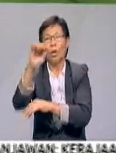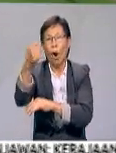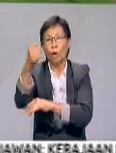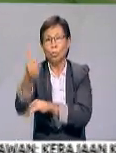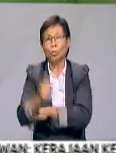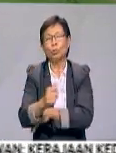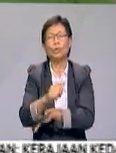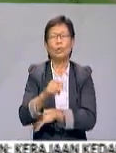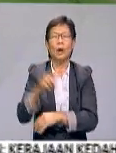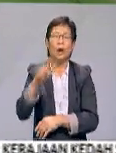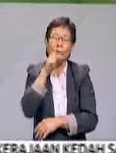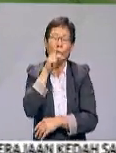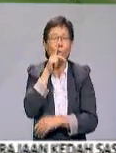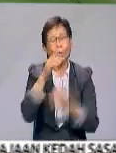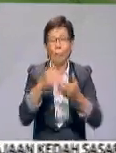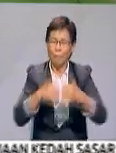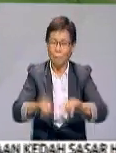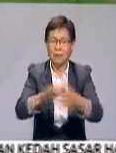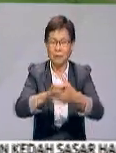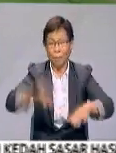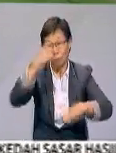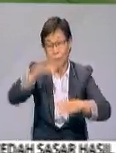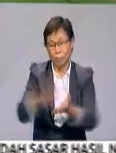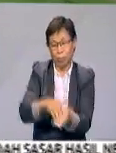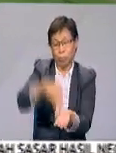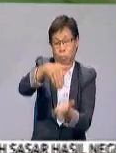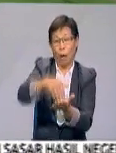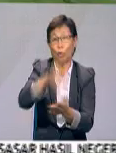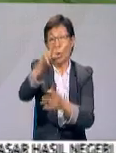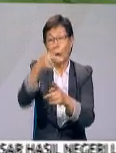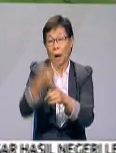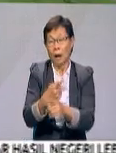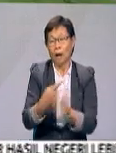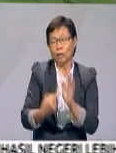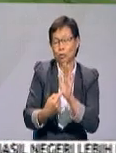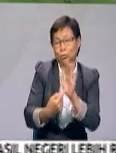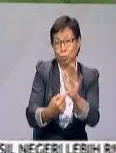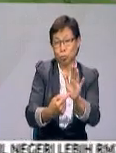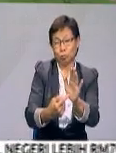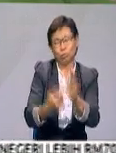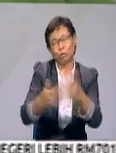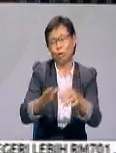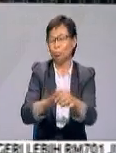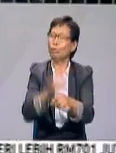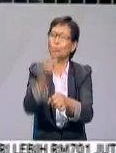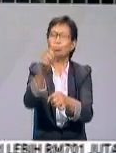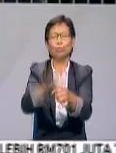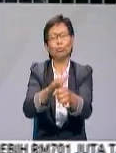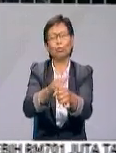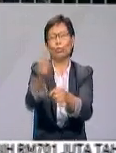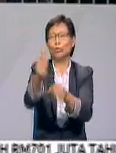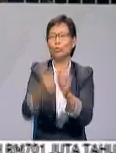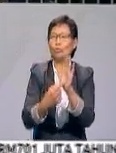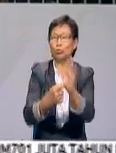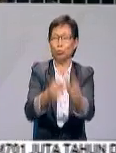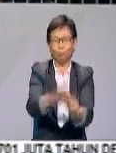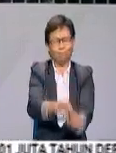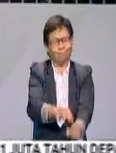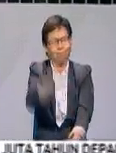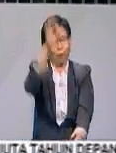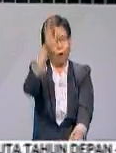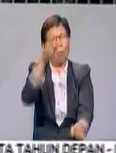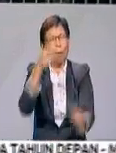berada di zon selamat. Baginya, kebangkitan sebanyak dua kali yang dipamerkan sudah cukup menggambarkan betapa tinggi